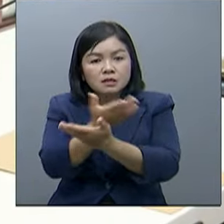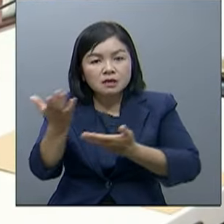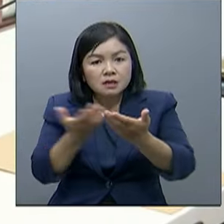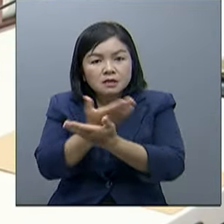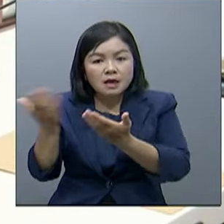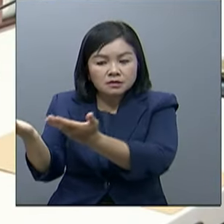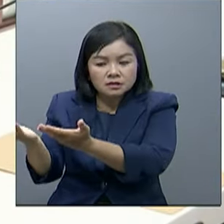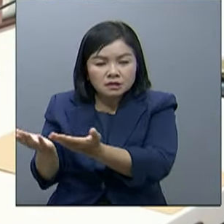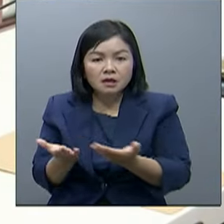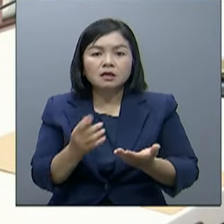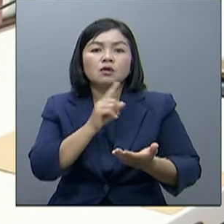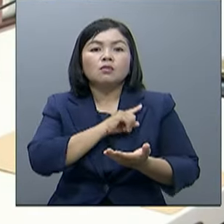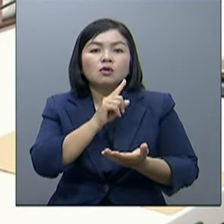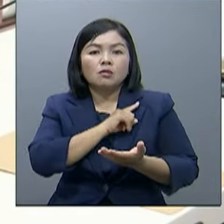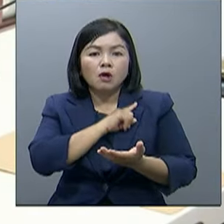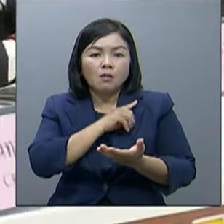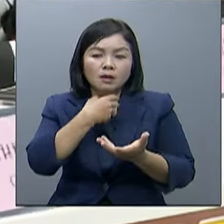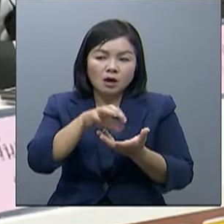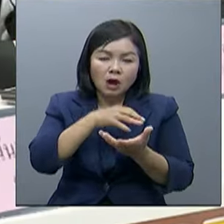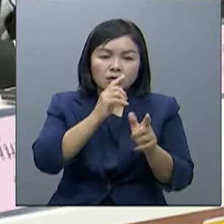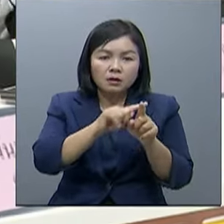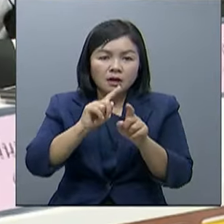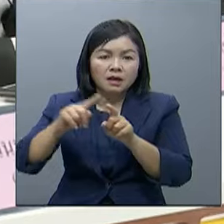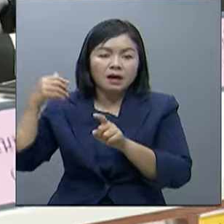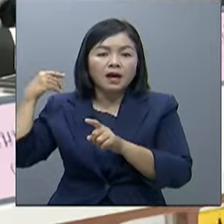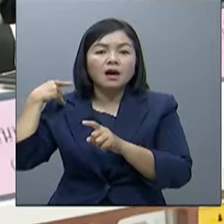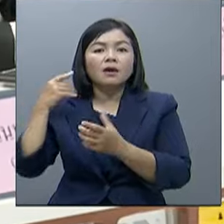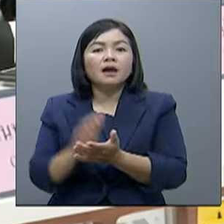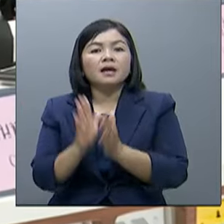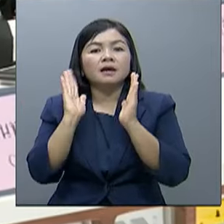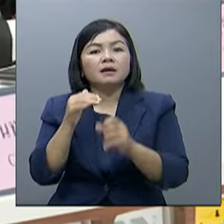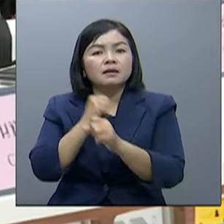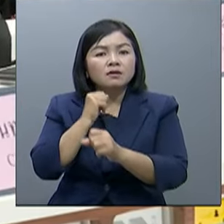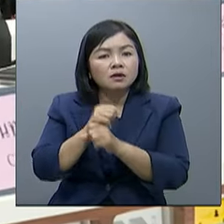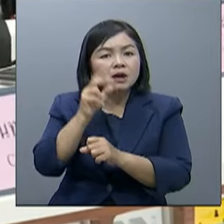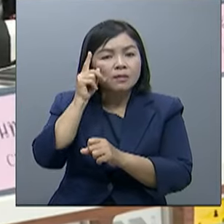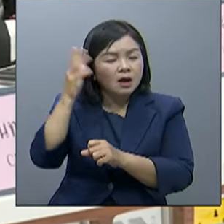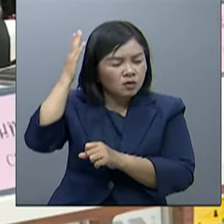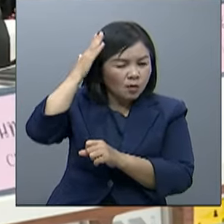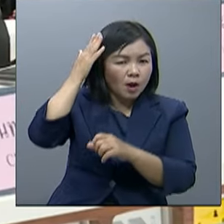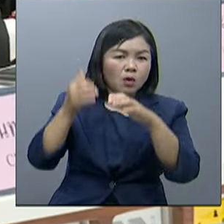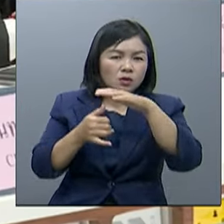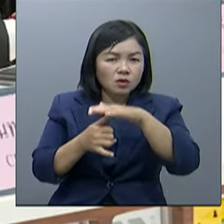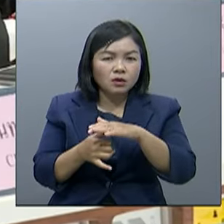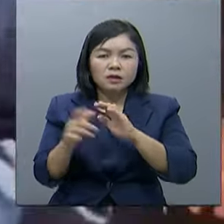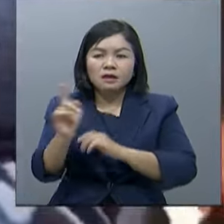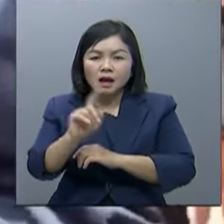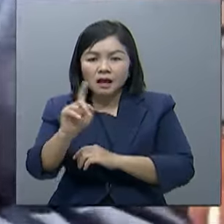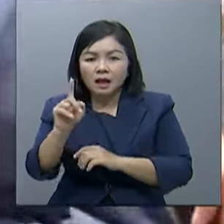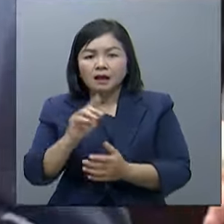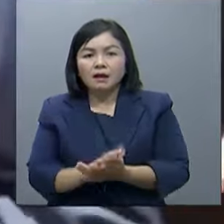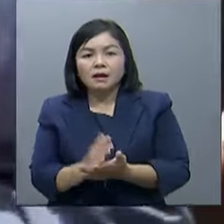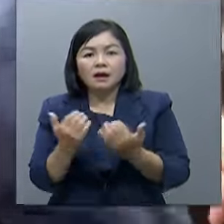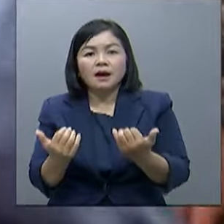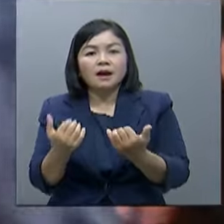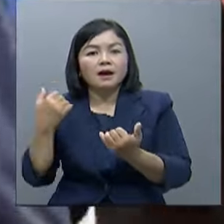ญหน่วยงานที่เกี่ยวข้องให้ข้อมูลข้อเท็จจริงเกี่ยวกับเหตุการณ์ที่ผู้สื่อข่าวถูกคุกคามขณะปฏิบัติหน้าที่ด้วยค่ะสำหรับเหตุการณ์ดังกล่าวเกิดขึ้